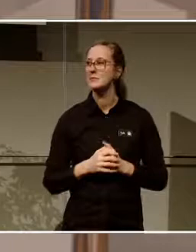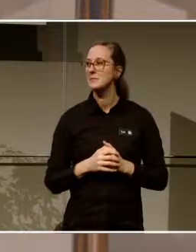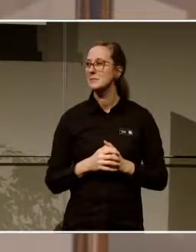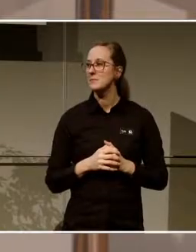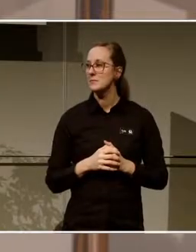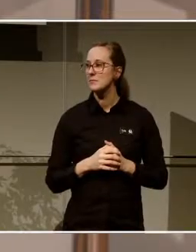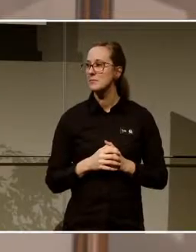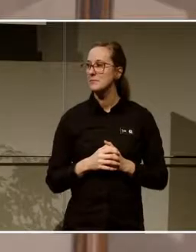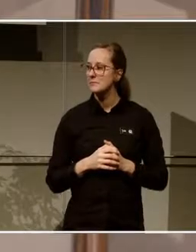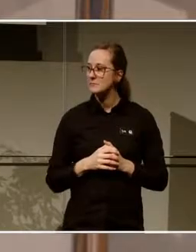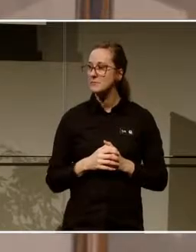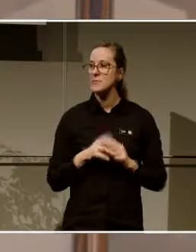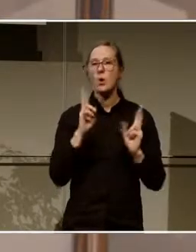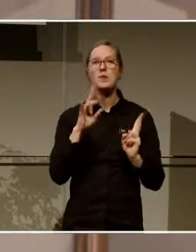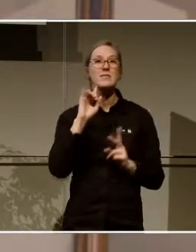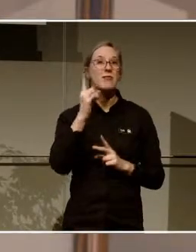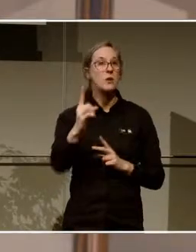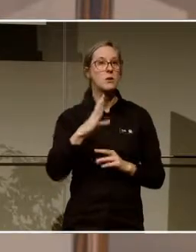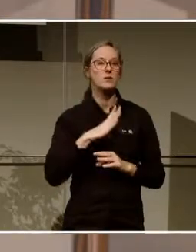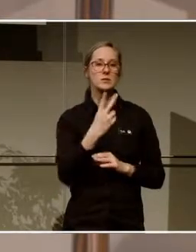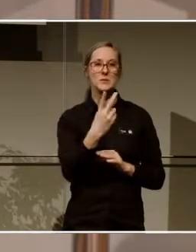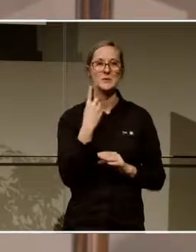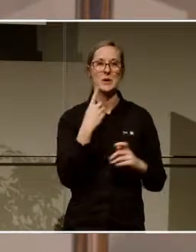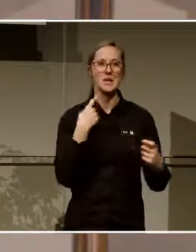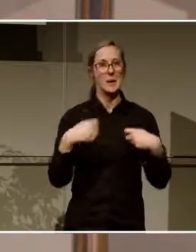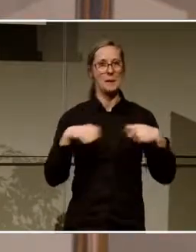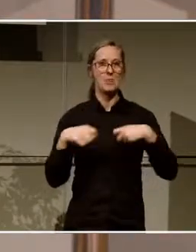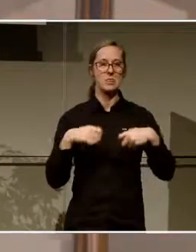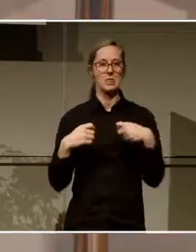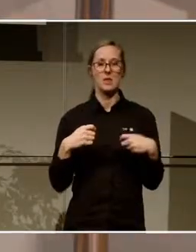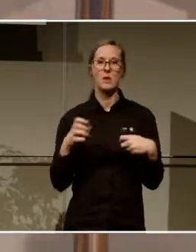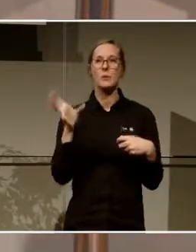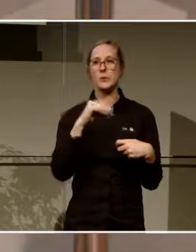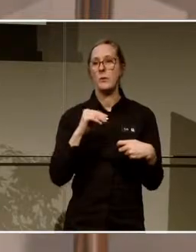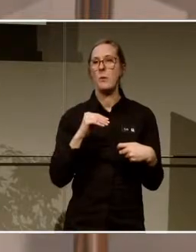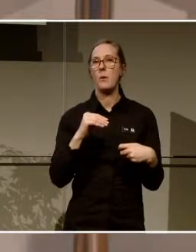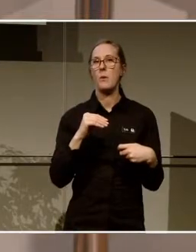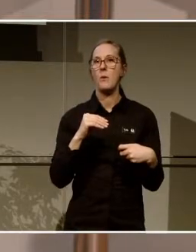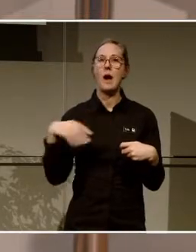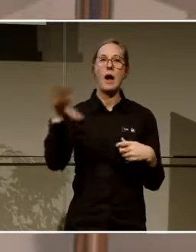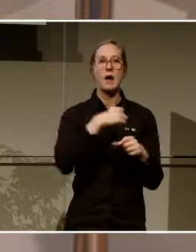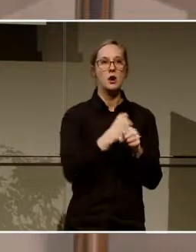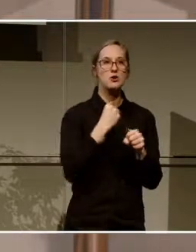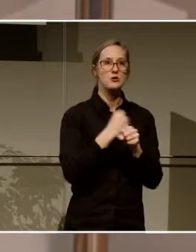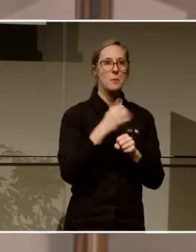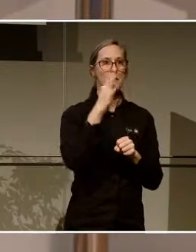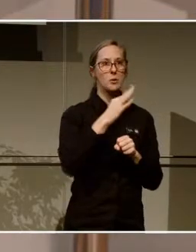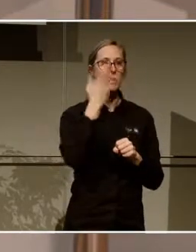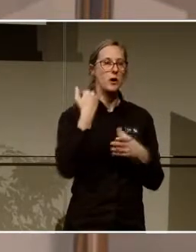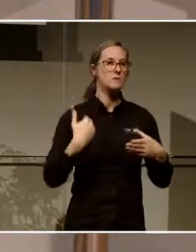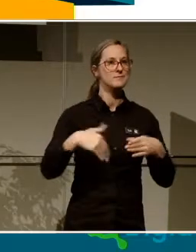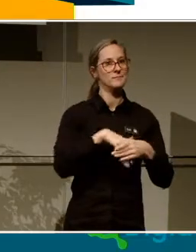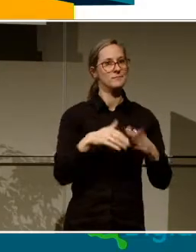Det finns också varje år två kampanjer där alla som på något sätt jobbar med de här frågorna kan vara